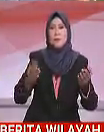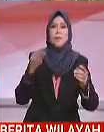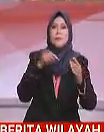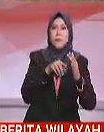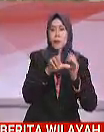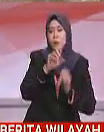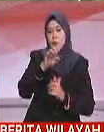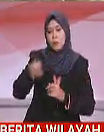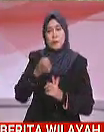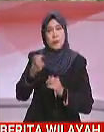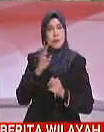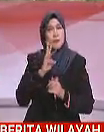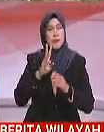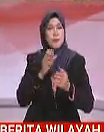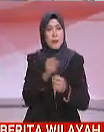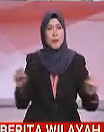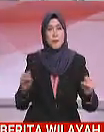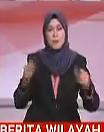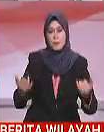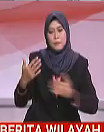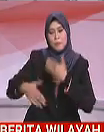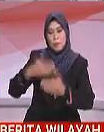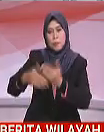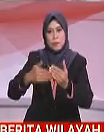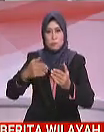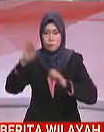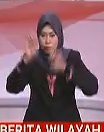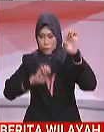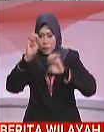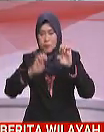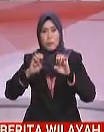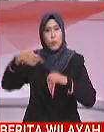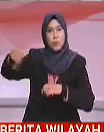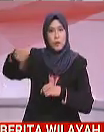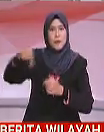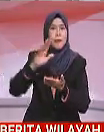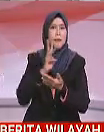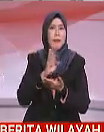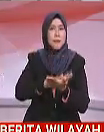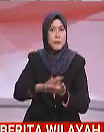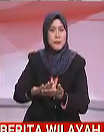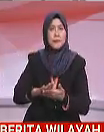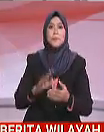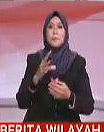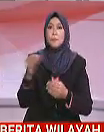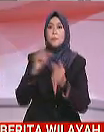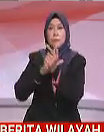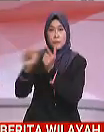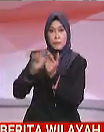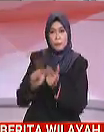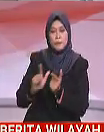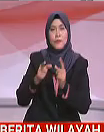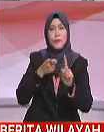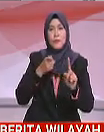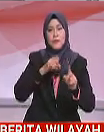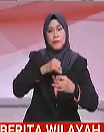Loji air tersebut telah pun siap dan kini dalam proses penilaian kualiti kebersihan air. Dalam pada masa sama, beliau juga telah meluluskan projek jalan